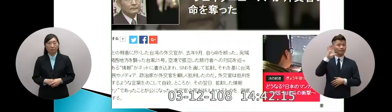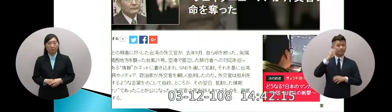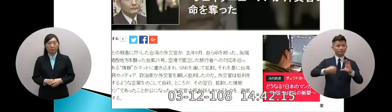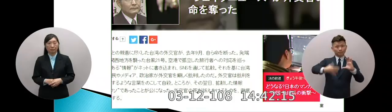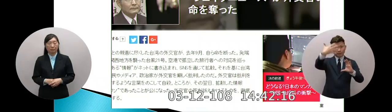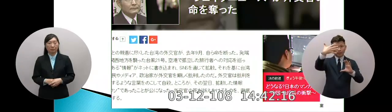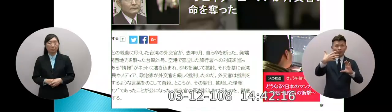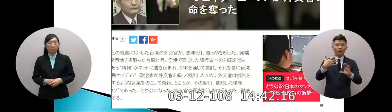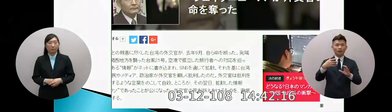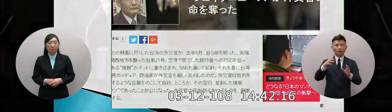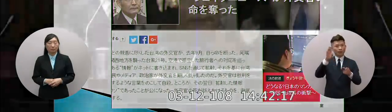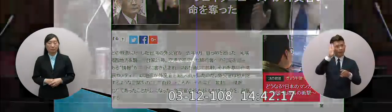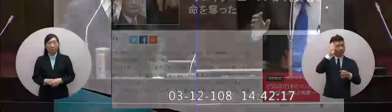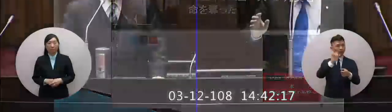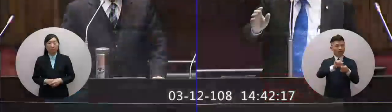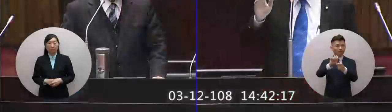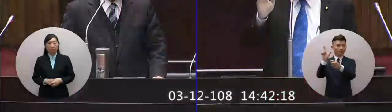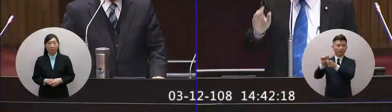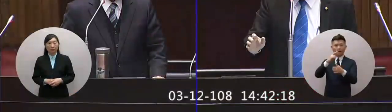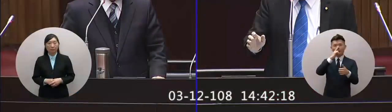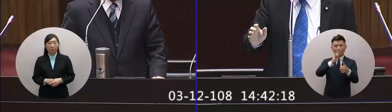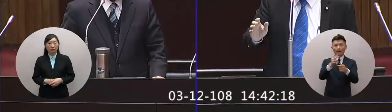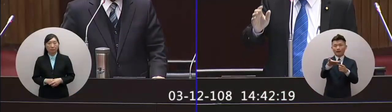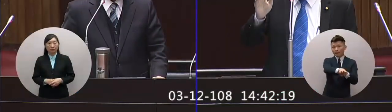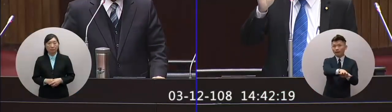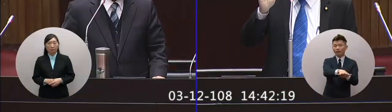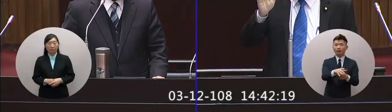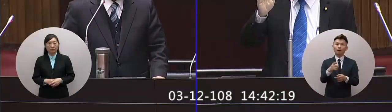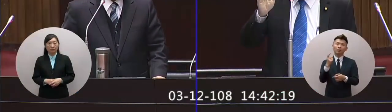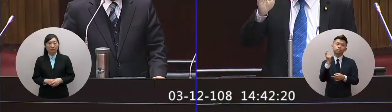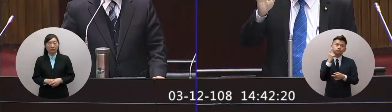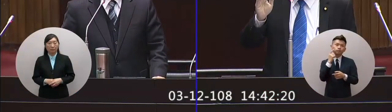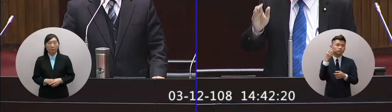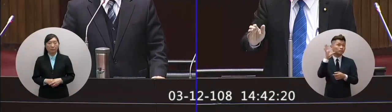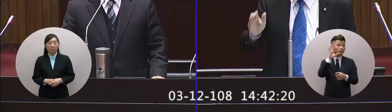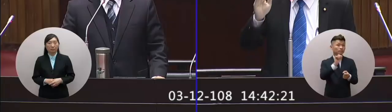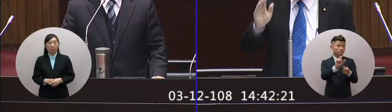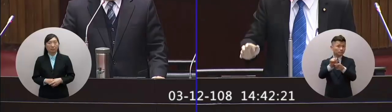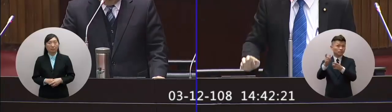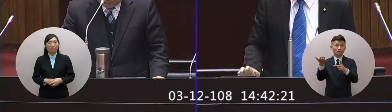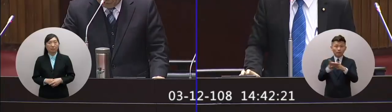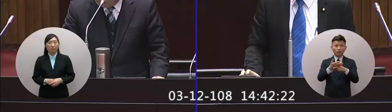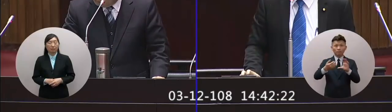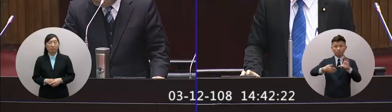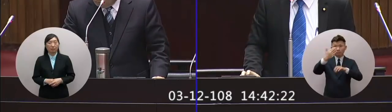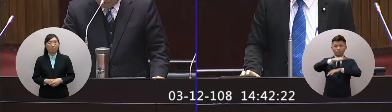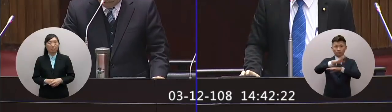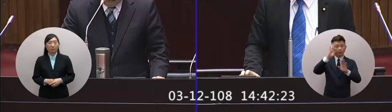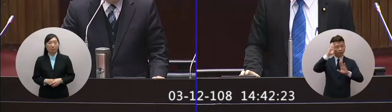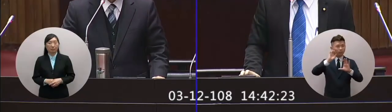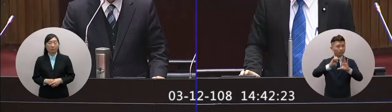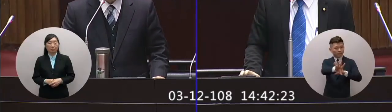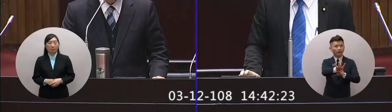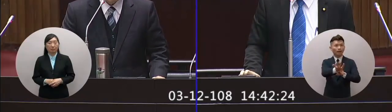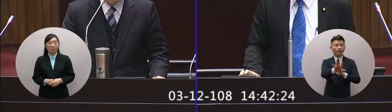闻杀人了哈。啊，我想这个物件对假新闻或者对这个不妥当的传播系统，